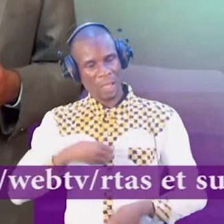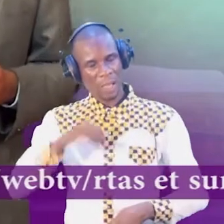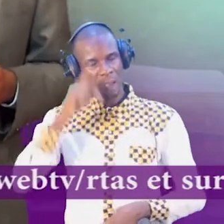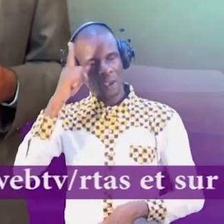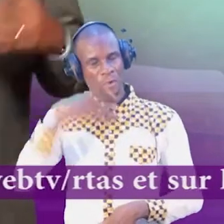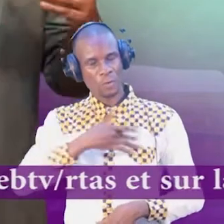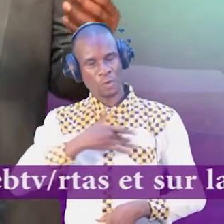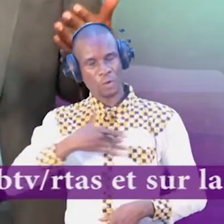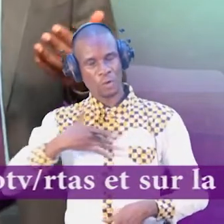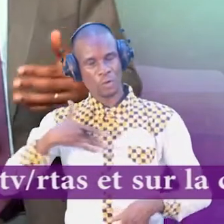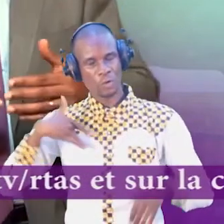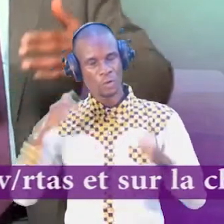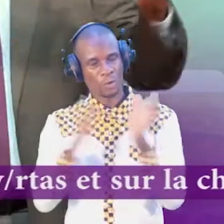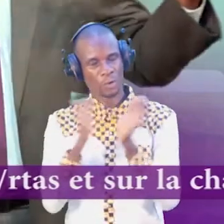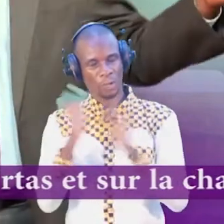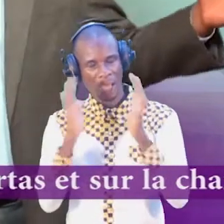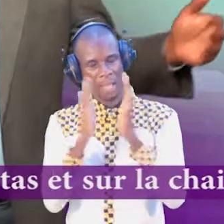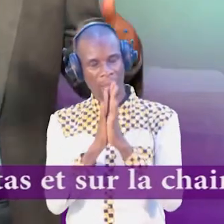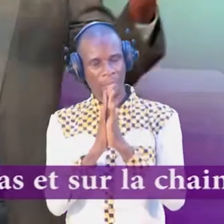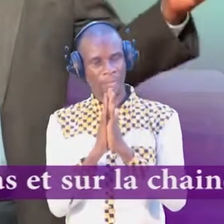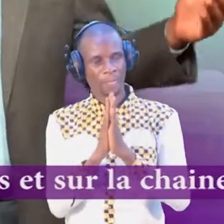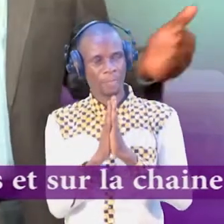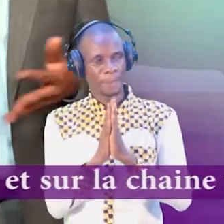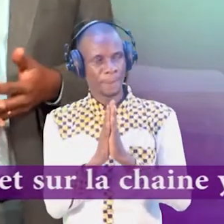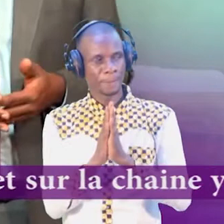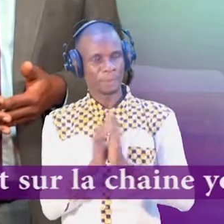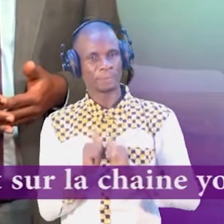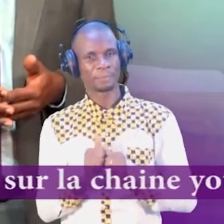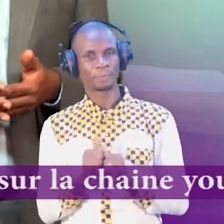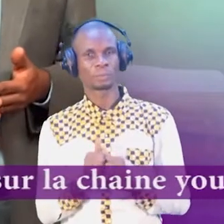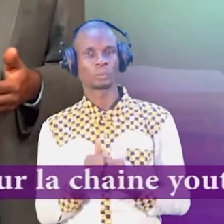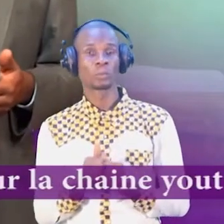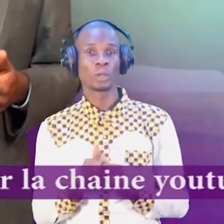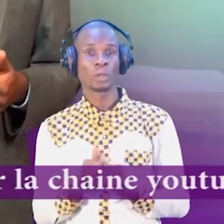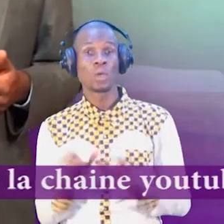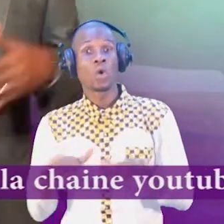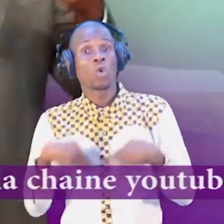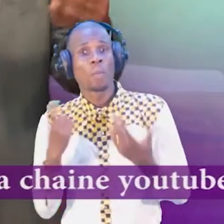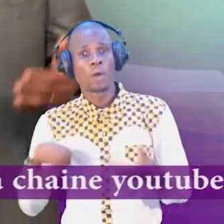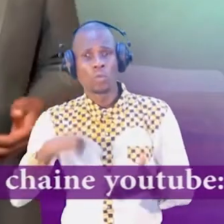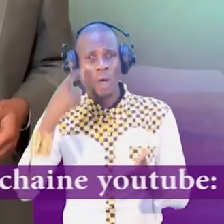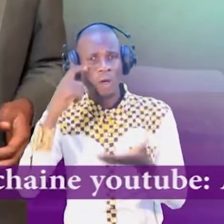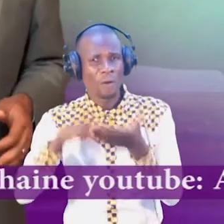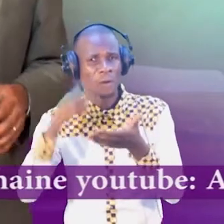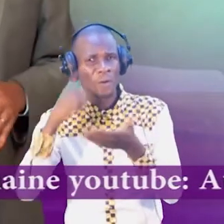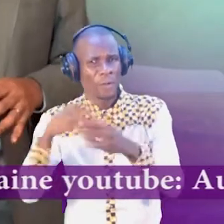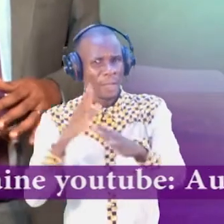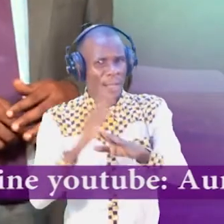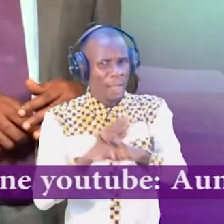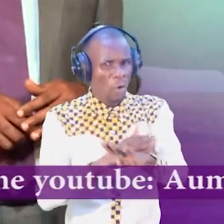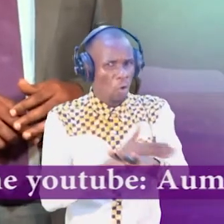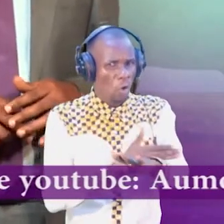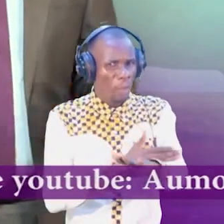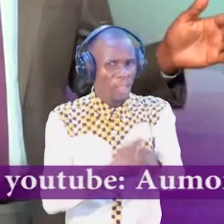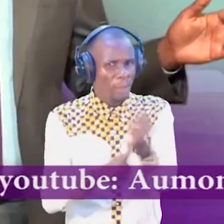ko tia yango na kozwa makambo nyonso na pepele na kati ya makanisi. Koyeba ko tia mitindo na biso moko na ndenge na